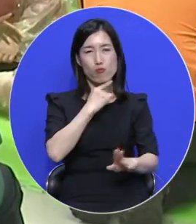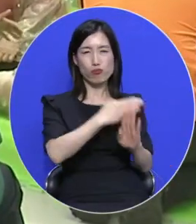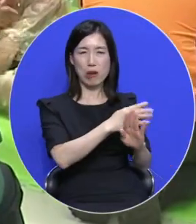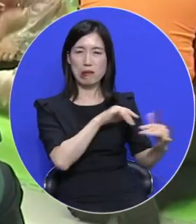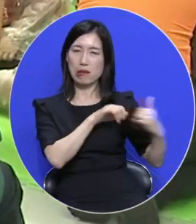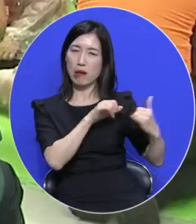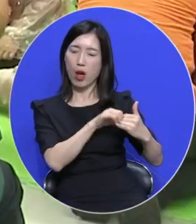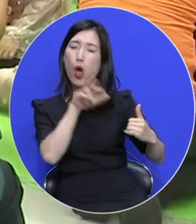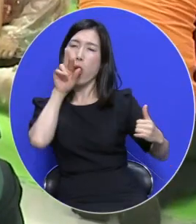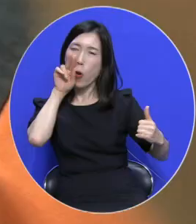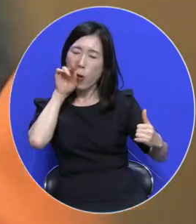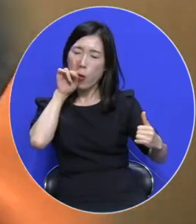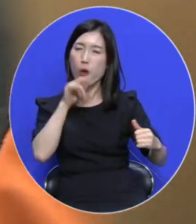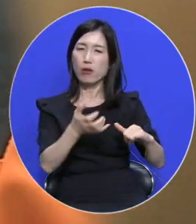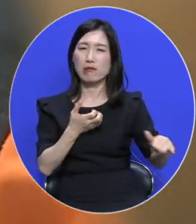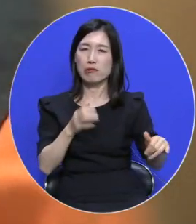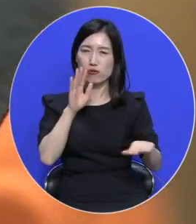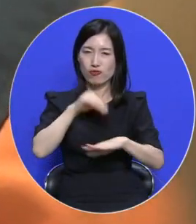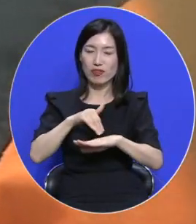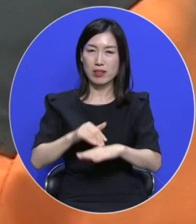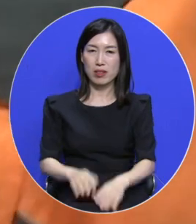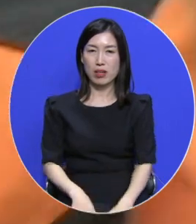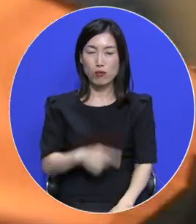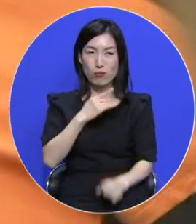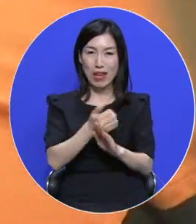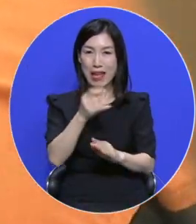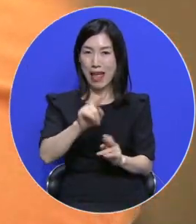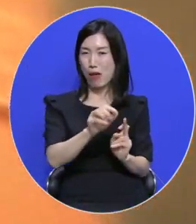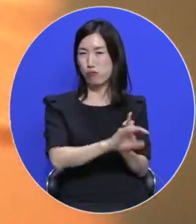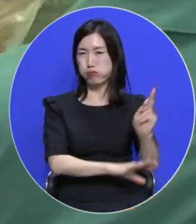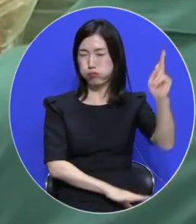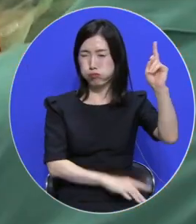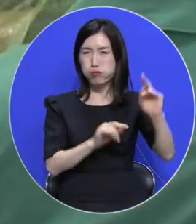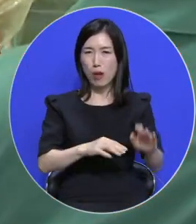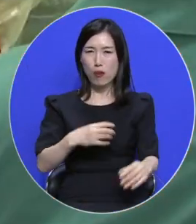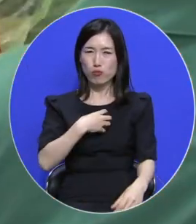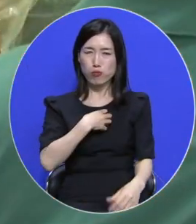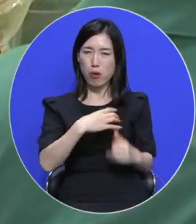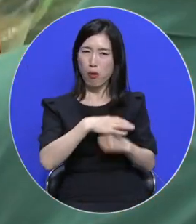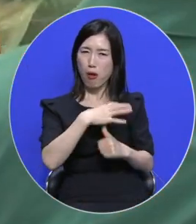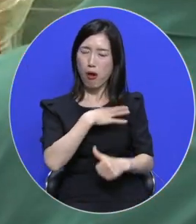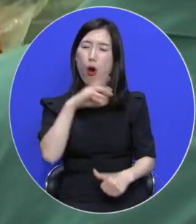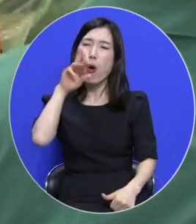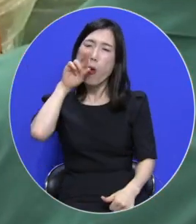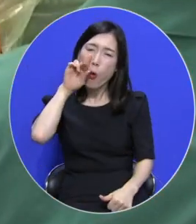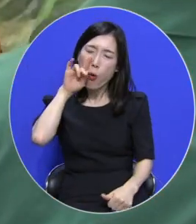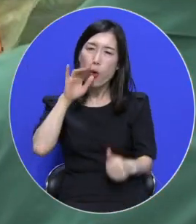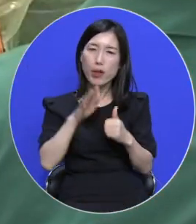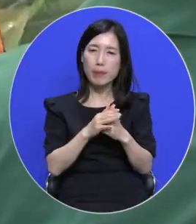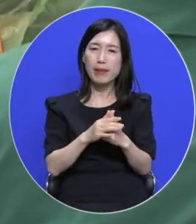시행됐습니다. 고도화하는 북한 핵미사일 위협과 엄중한 안보 상황에서 보다